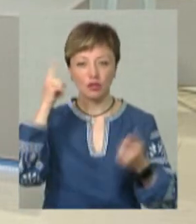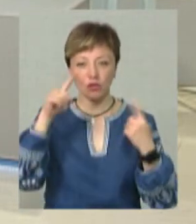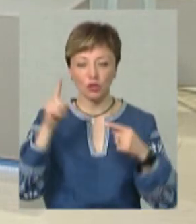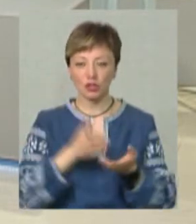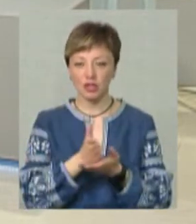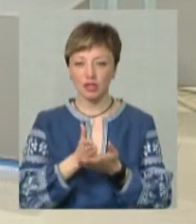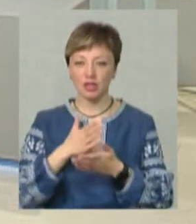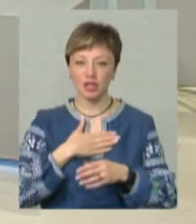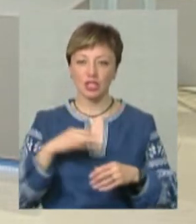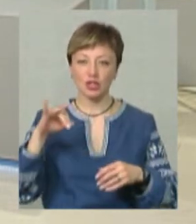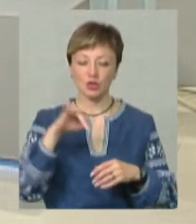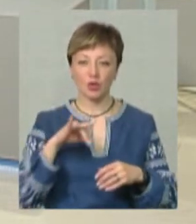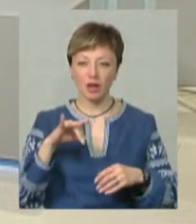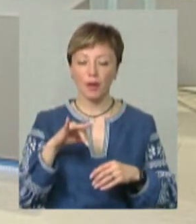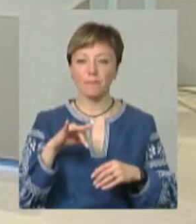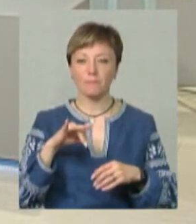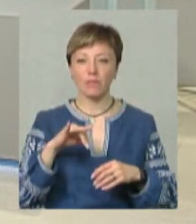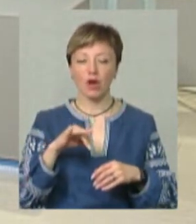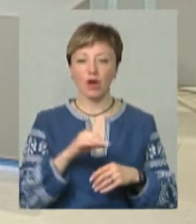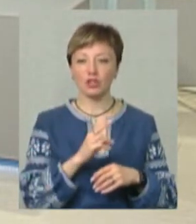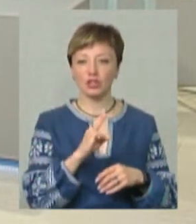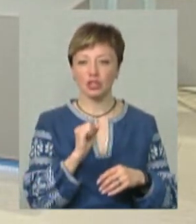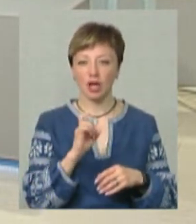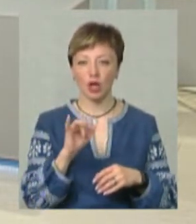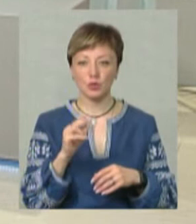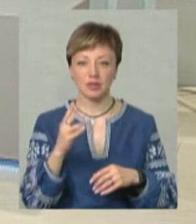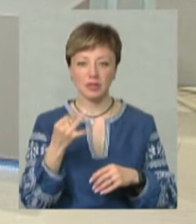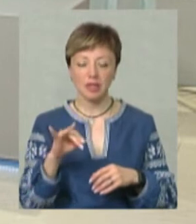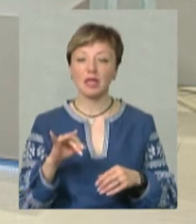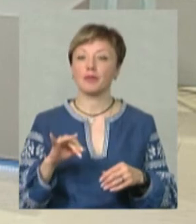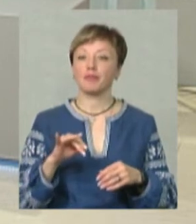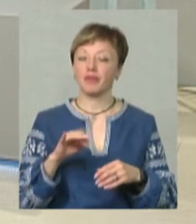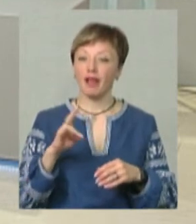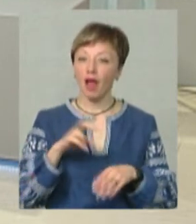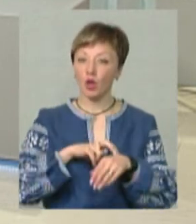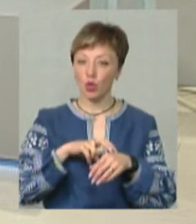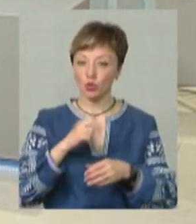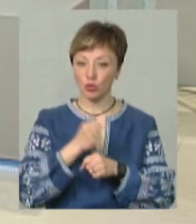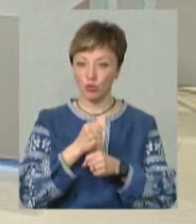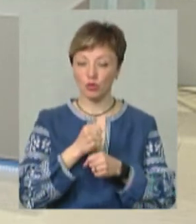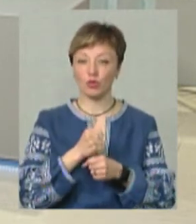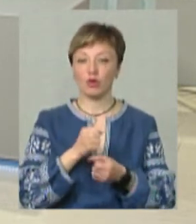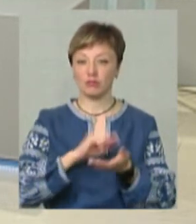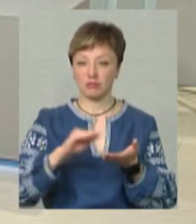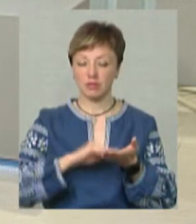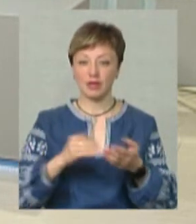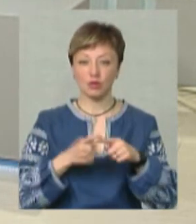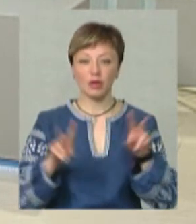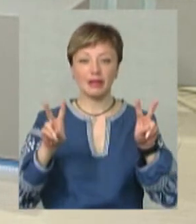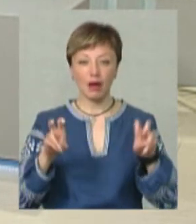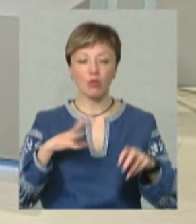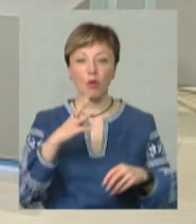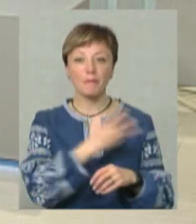шляхи нашого історика і етнографа Подільського Костя Широцького, то на докторську вибрала саме цю тему, оскільки